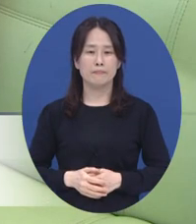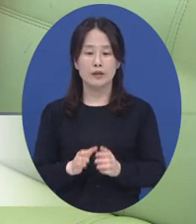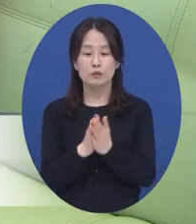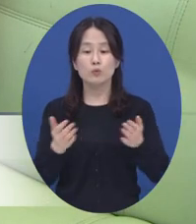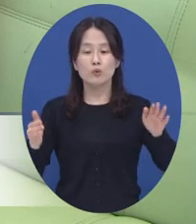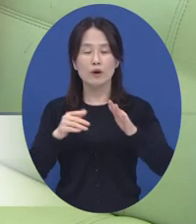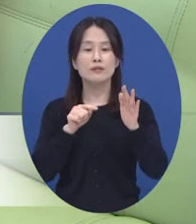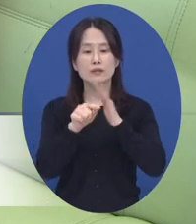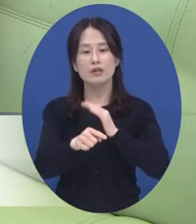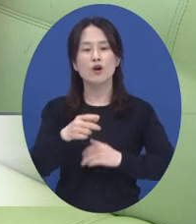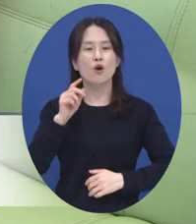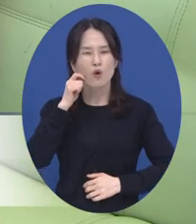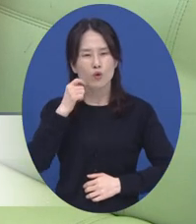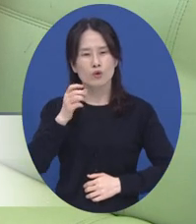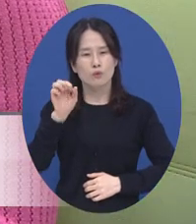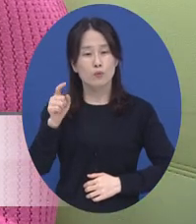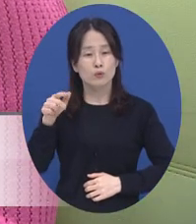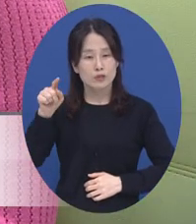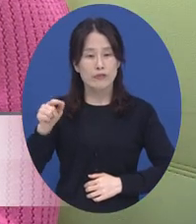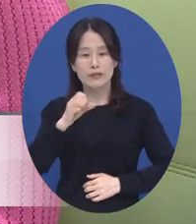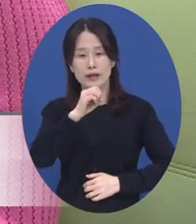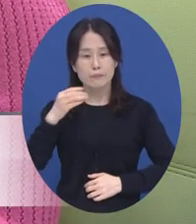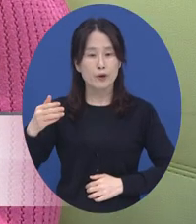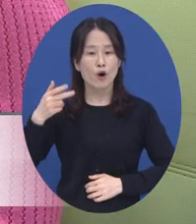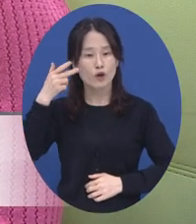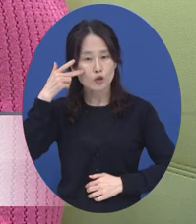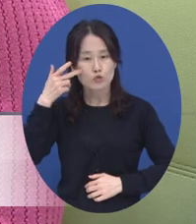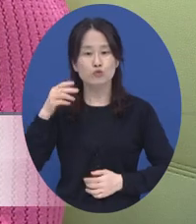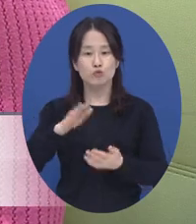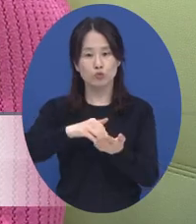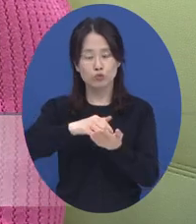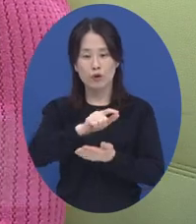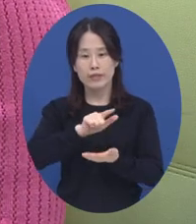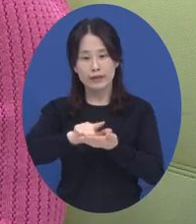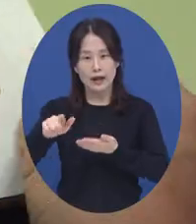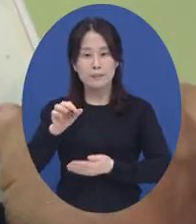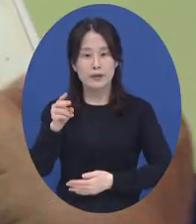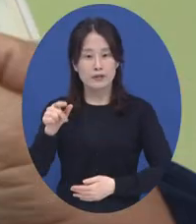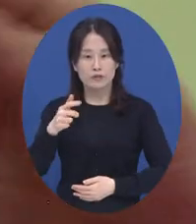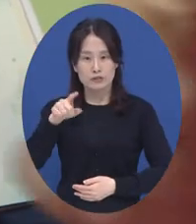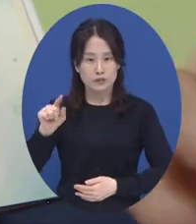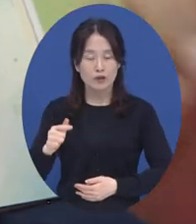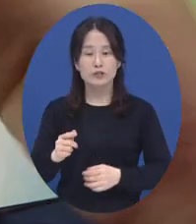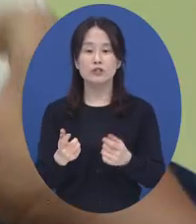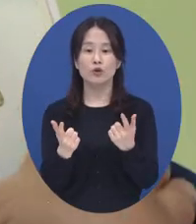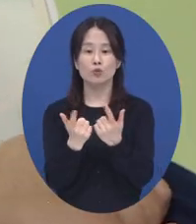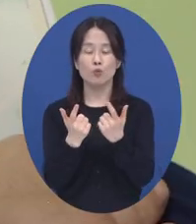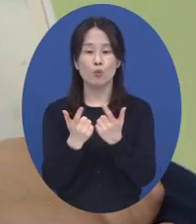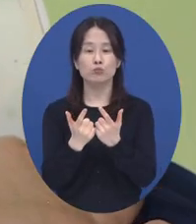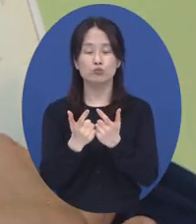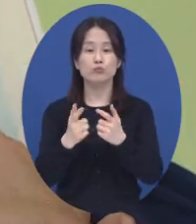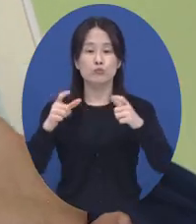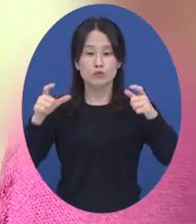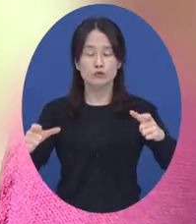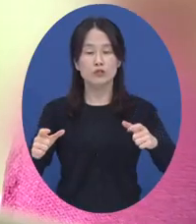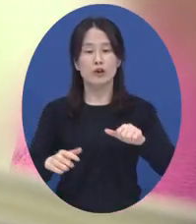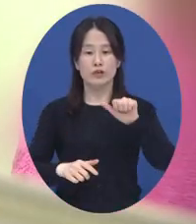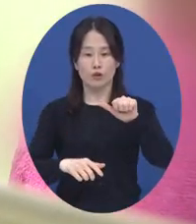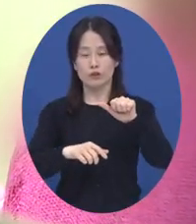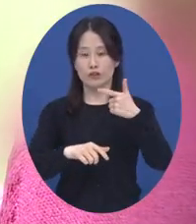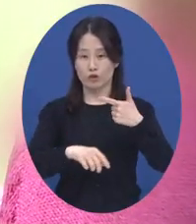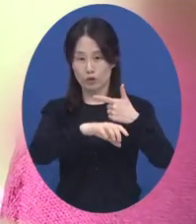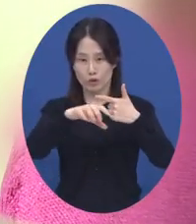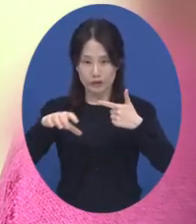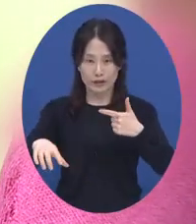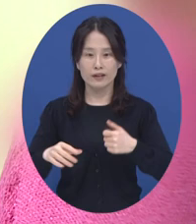도서관 방문이 어려운 포천과 양평 여주 동도 첫 가평 연천 등 경기 동북부 6개 시군 총 3천